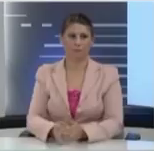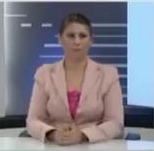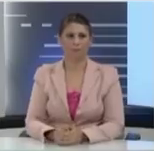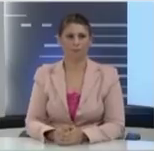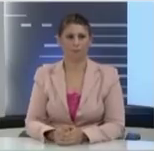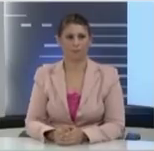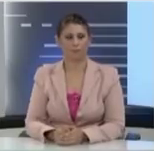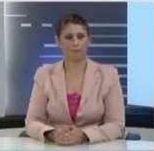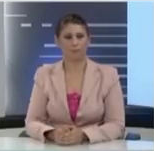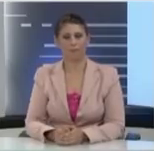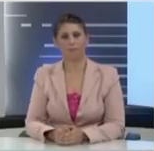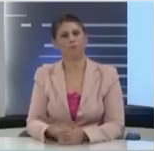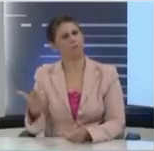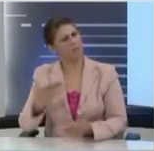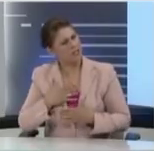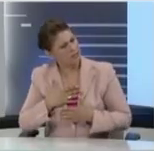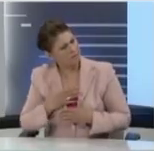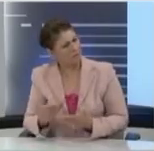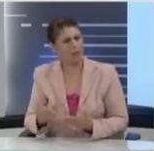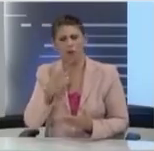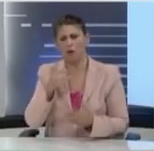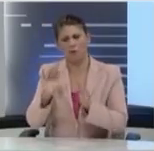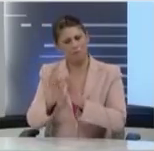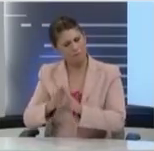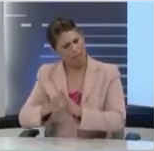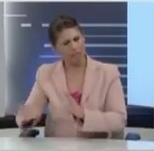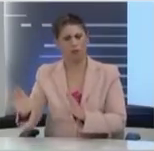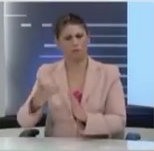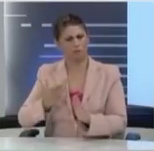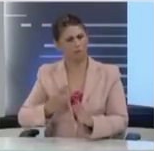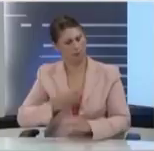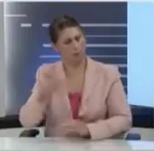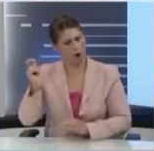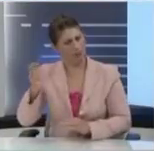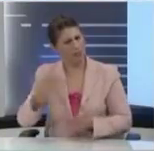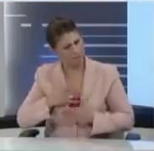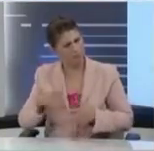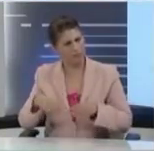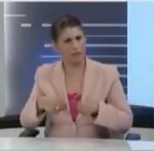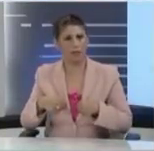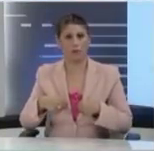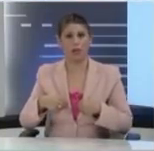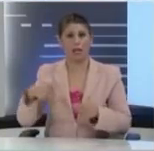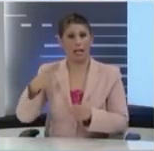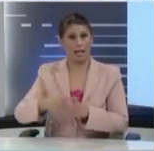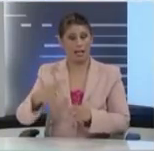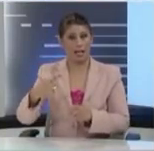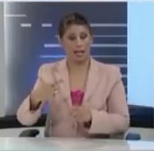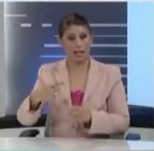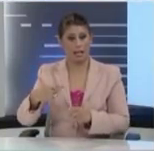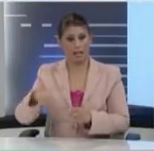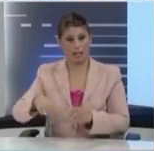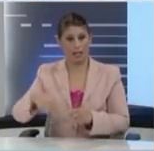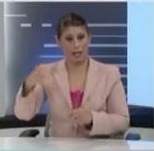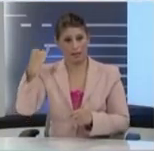Βγήκε λοιπόν ο κατά τα άλλα ιδιαίτερα συμπαθής, διότι είναι μετριοπαθής και τον εκτιμώ πολιτικά. Εντάξει, κυρία Βούλη, το ακούσαμε, παρακαλώ,